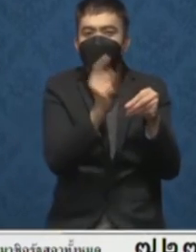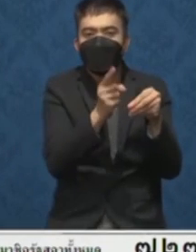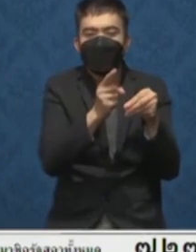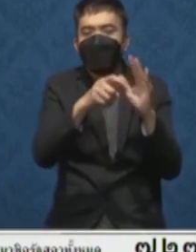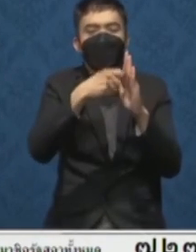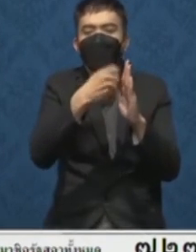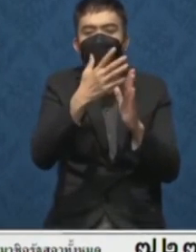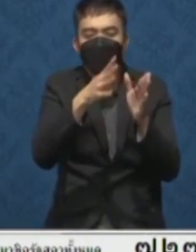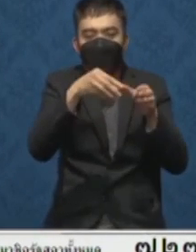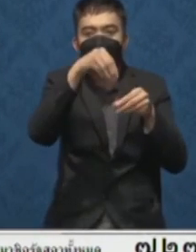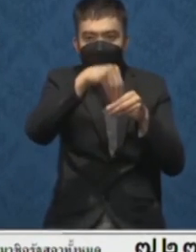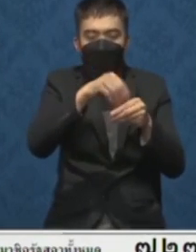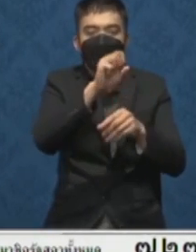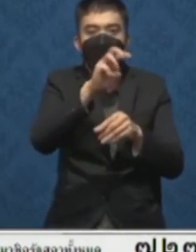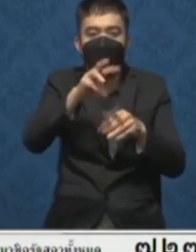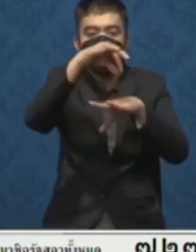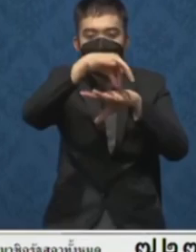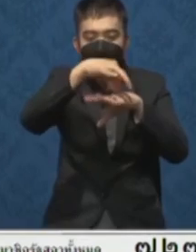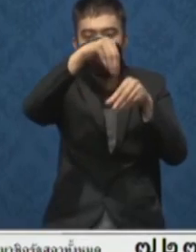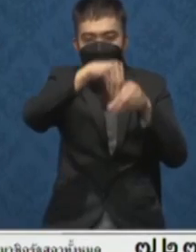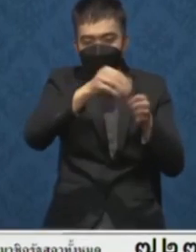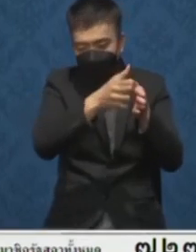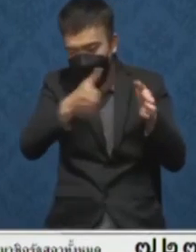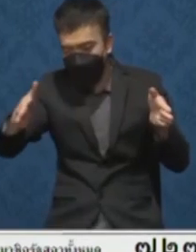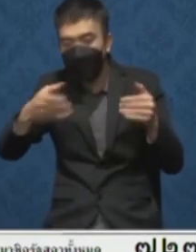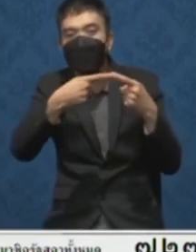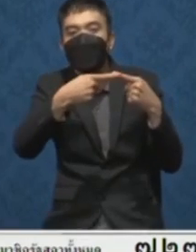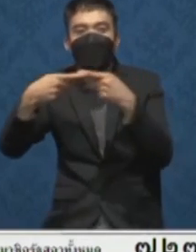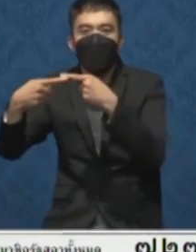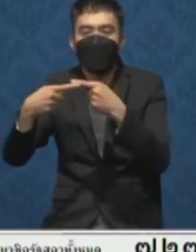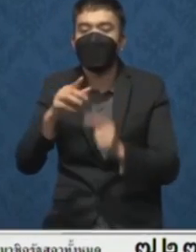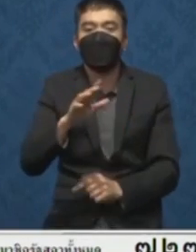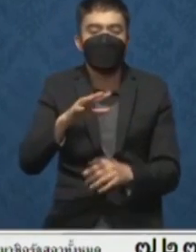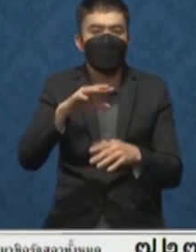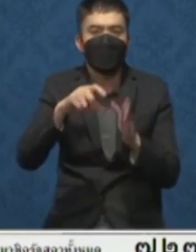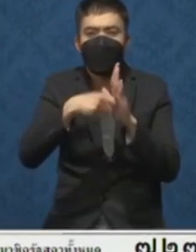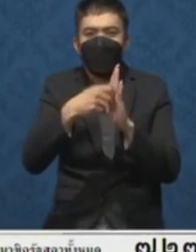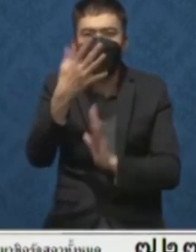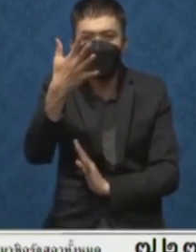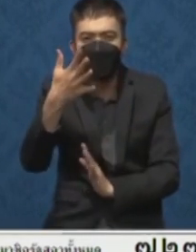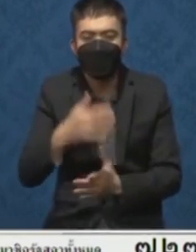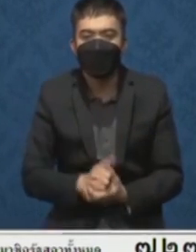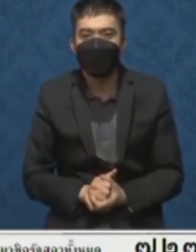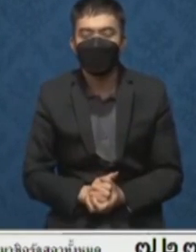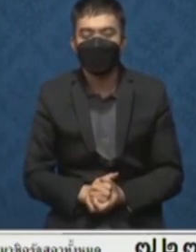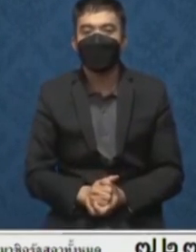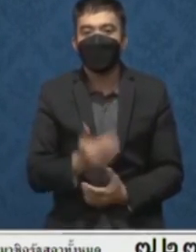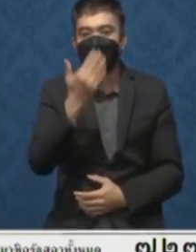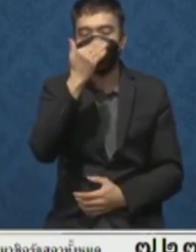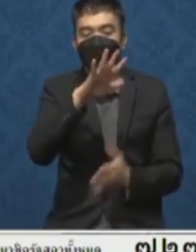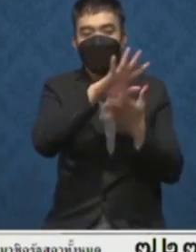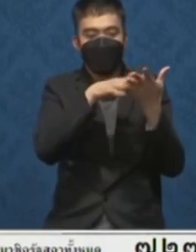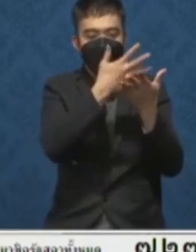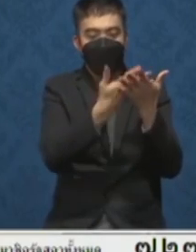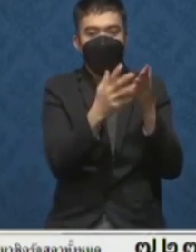ผมไมได้กราววาการปฏิรูปหอการเปลยแลงประเทศมนจะจบส้นลงไปเพราะว่าในมัติของคณกรรมการอยุฒฐสาช